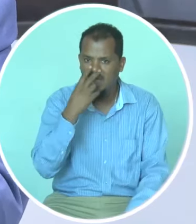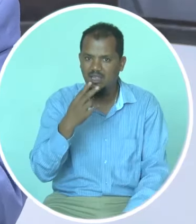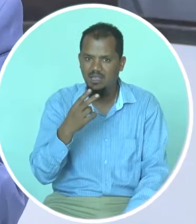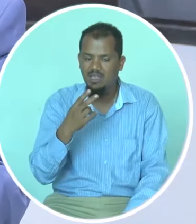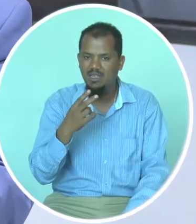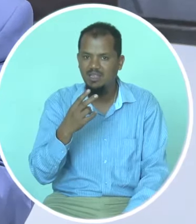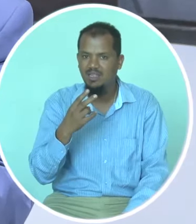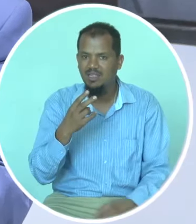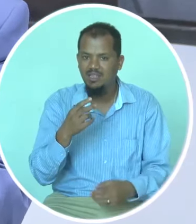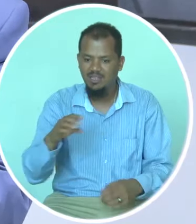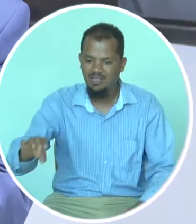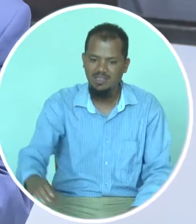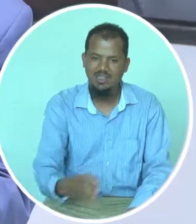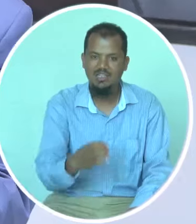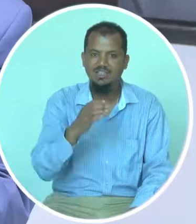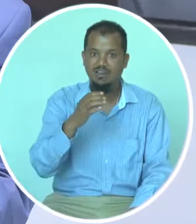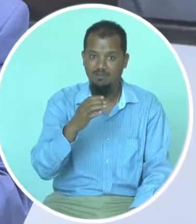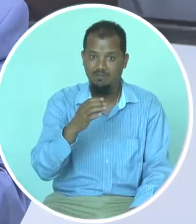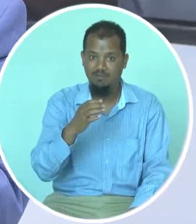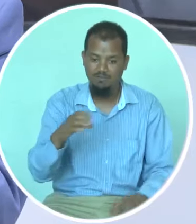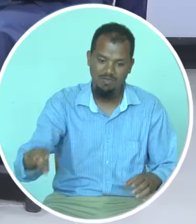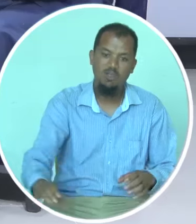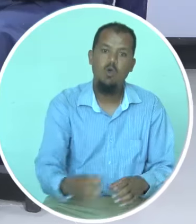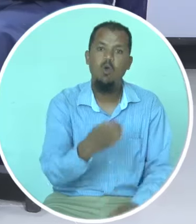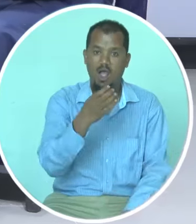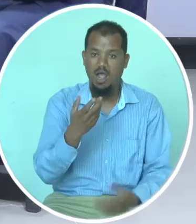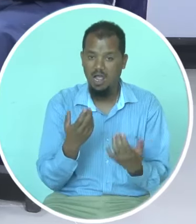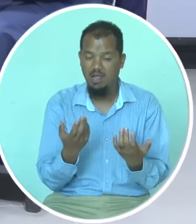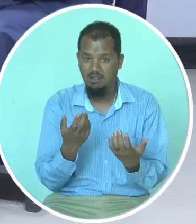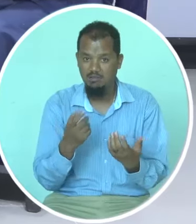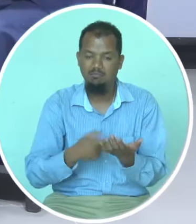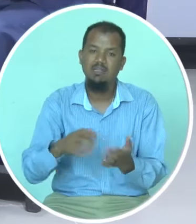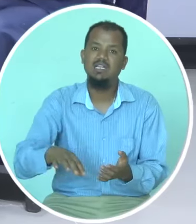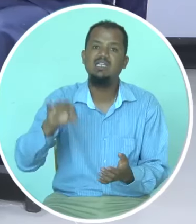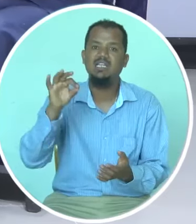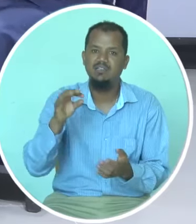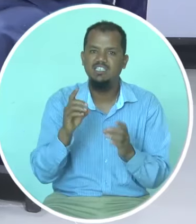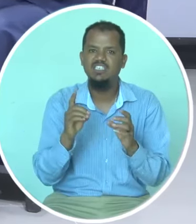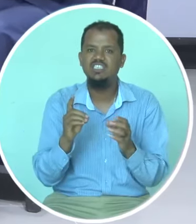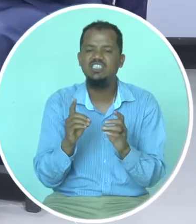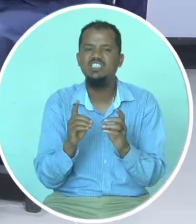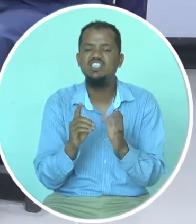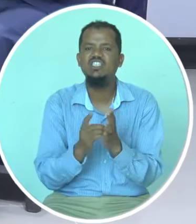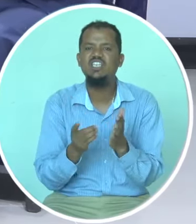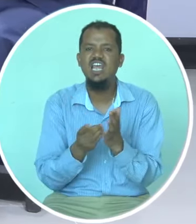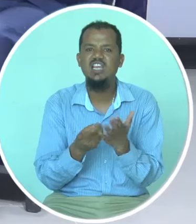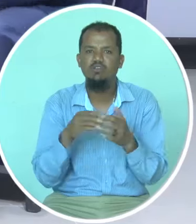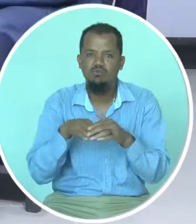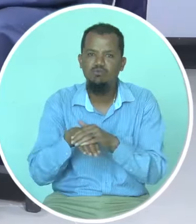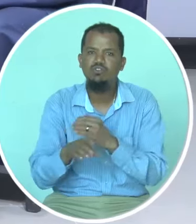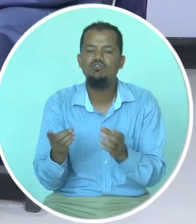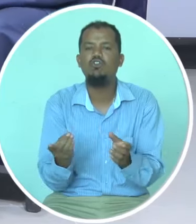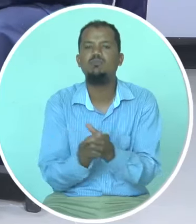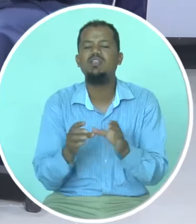ምልክት እንደዚህ ተጨልፎ ኳስ ይቀደም እንደዛ ይሄ ተገኝቶ ዲክሽነሪ ያዘጋጀነው ዲክሽነሪ ውስጥ